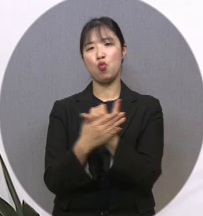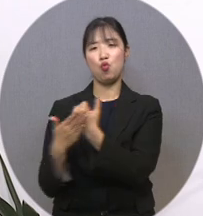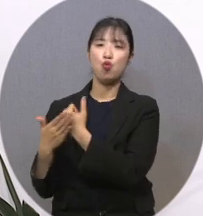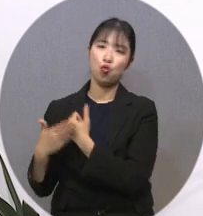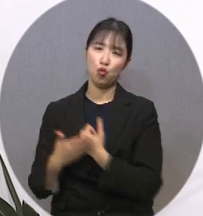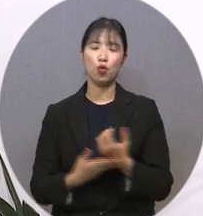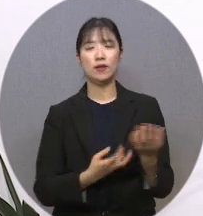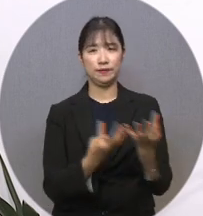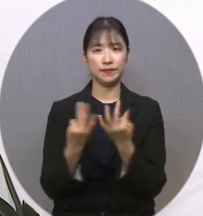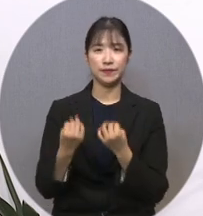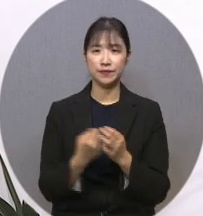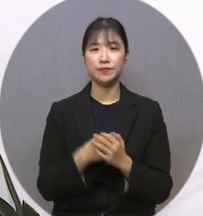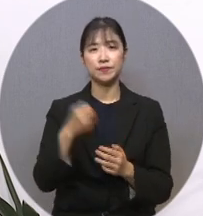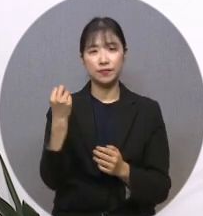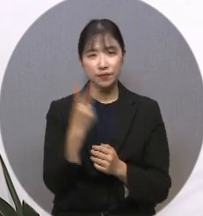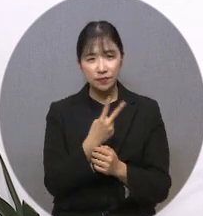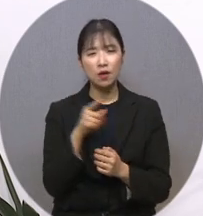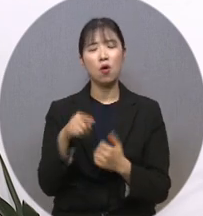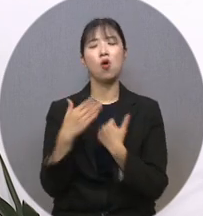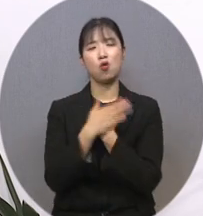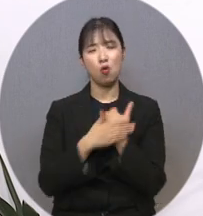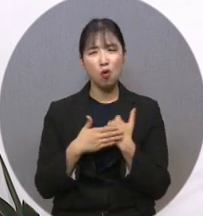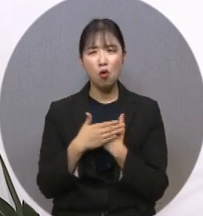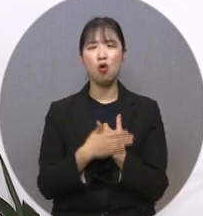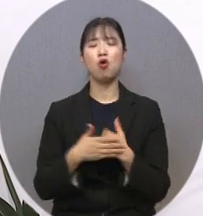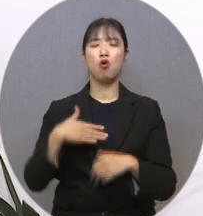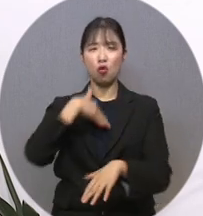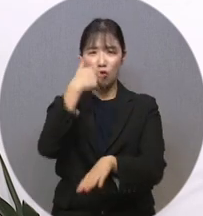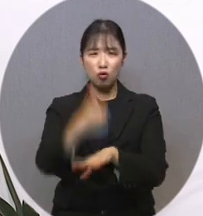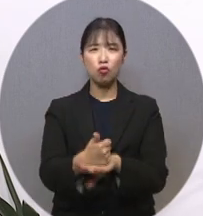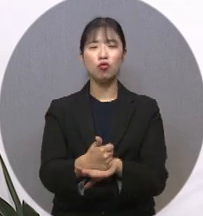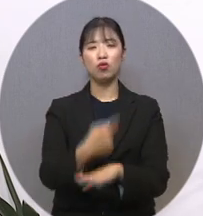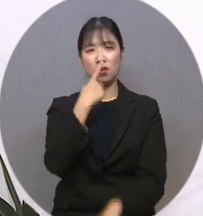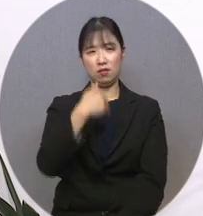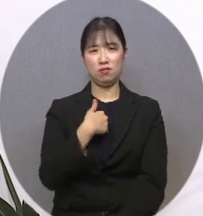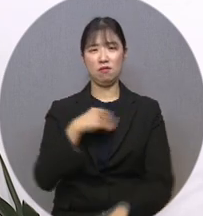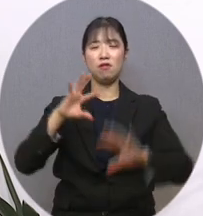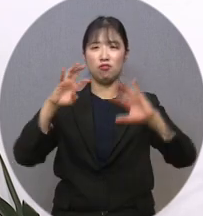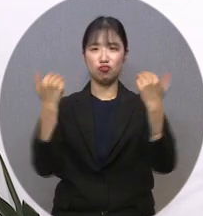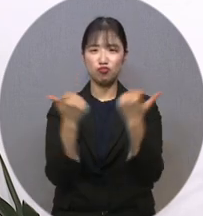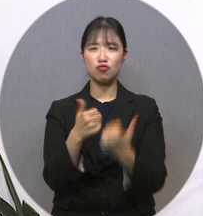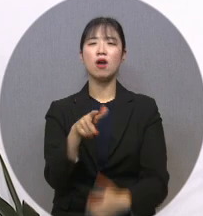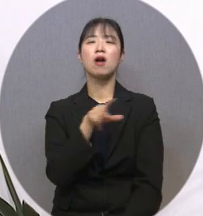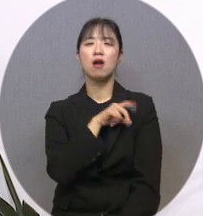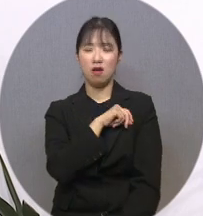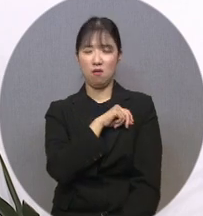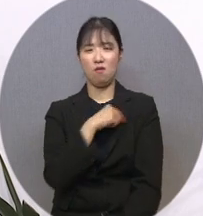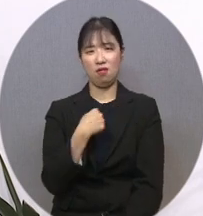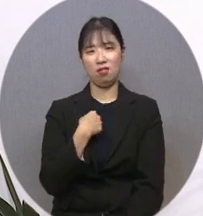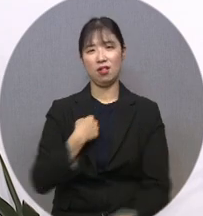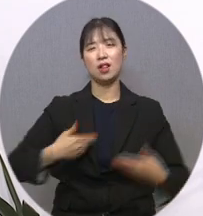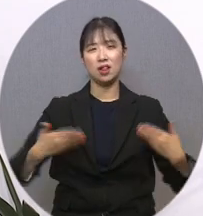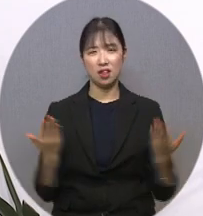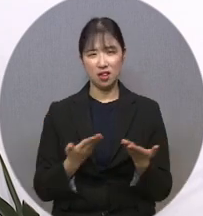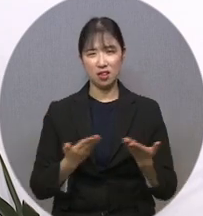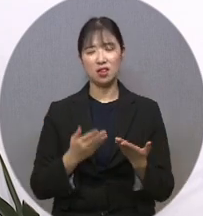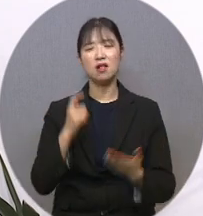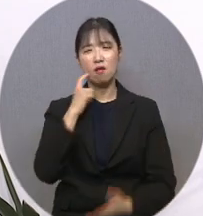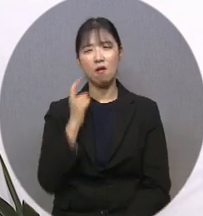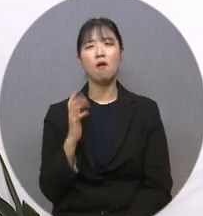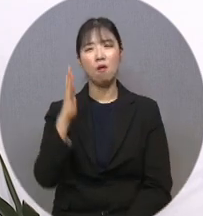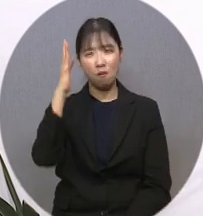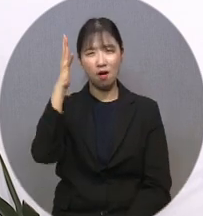많이 받았고 그 덕분에 제가 이 국회의원 직책을 수행하는 그런 연관된